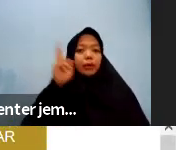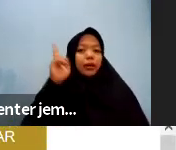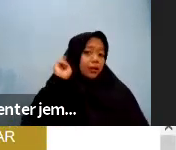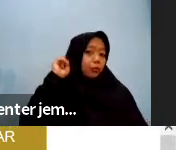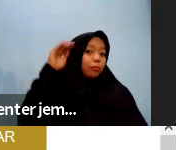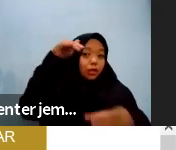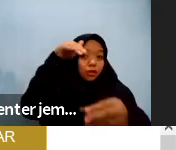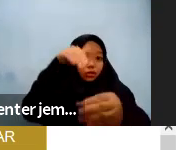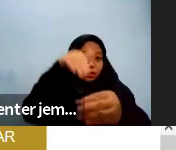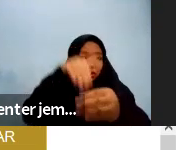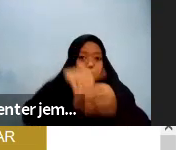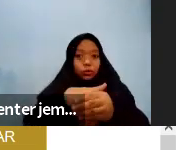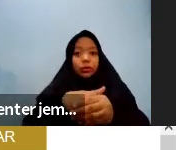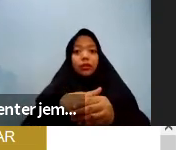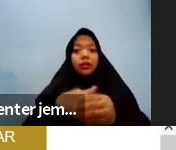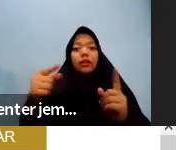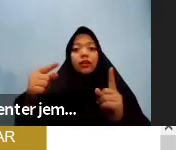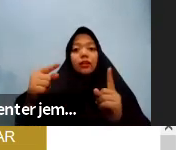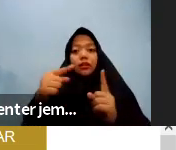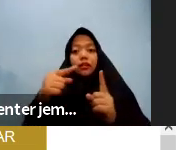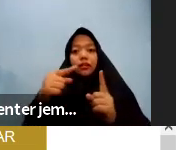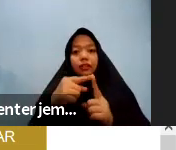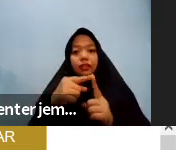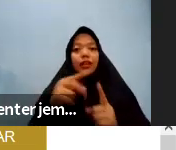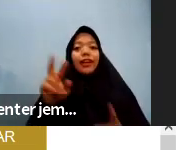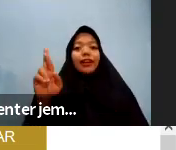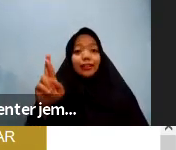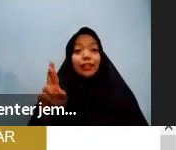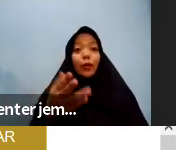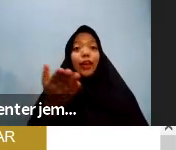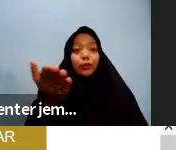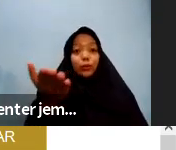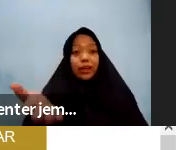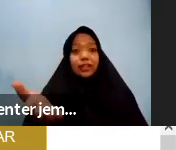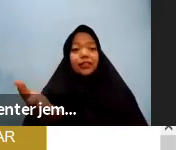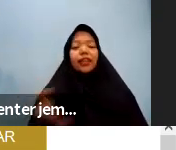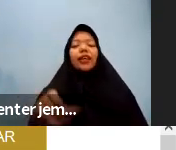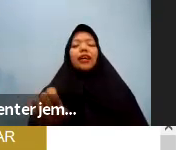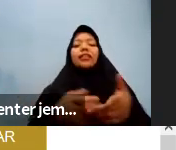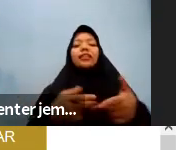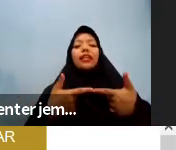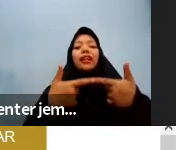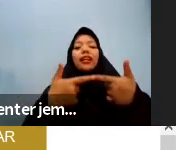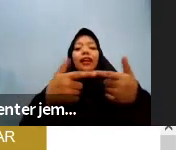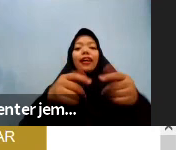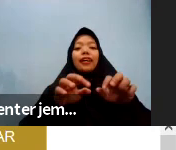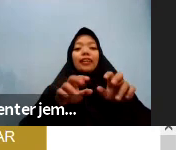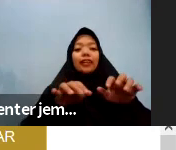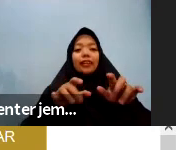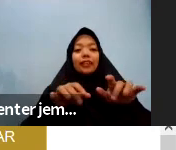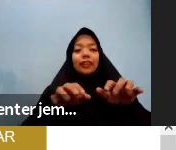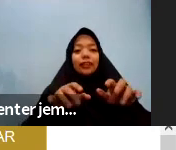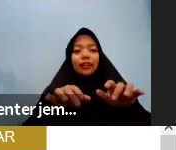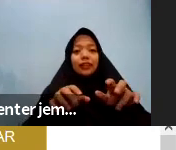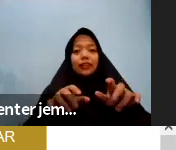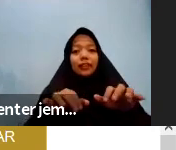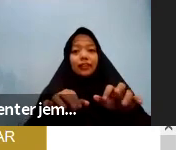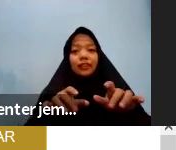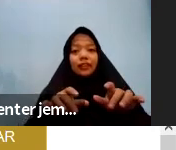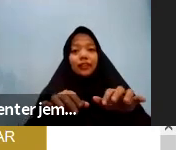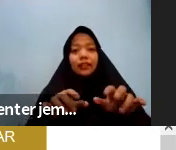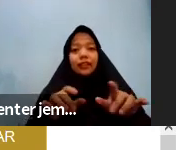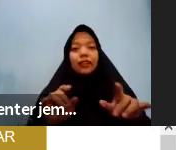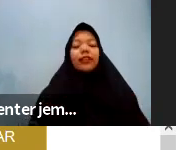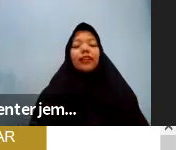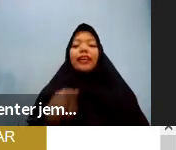ke kerajaan edukasi setelah Bapak Ibu ketika menampilkan paparannya dibagikan Bu Anggi